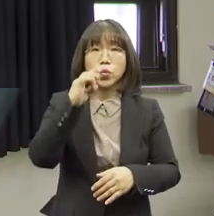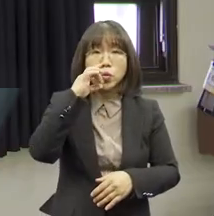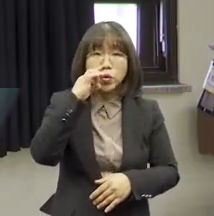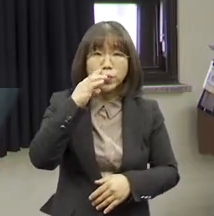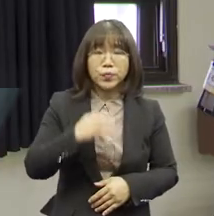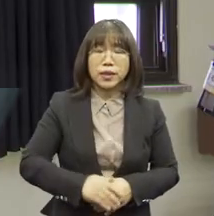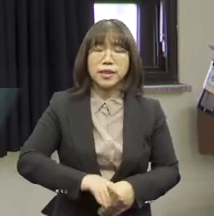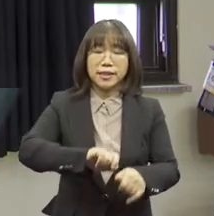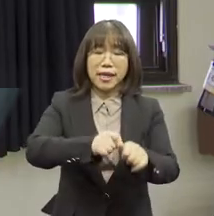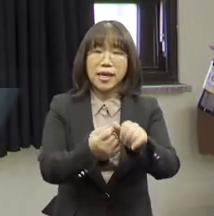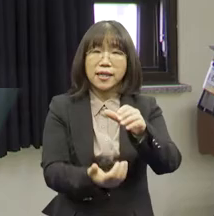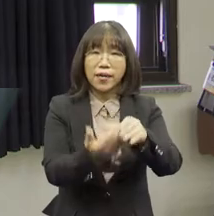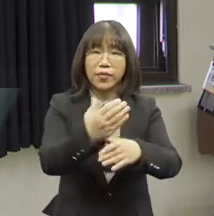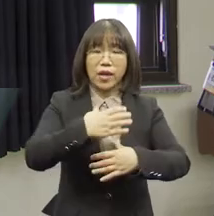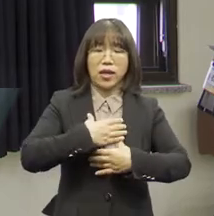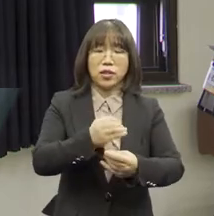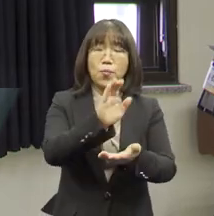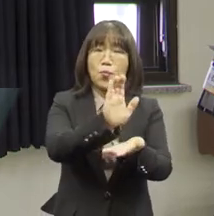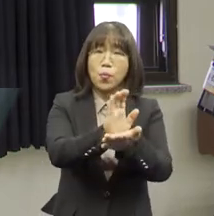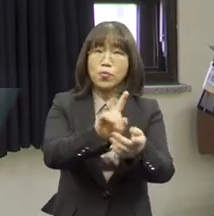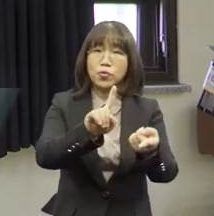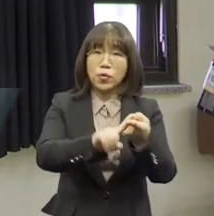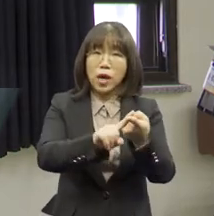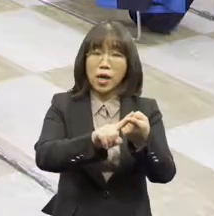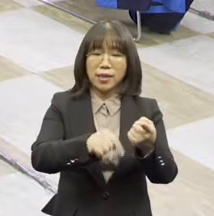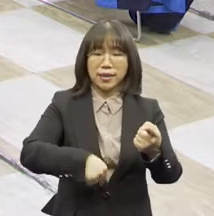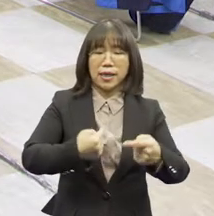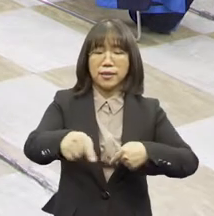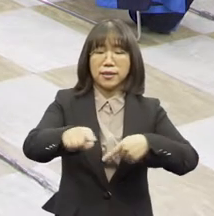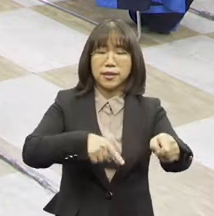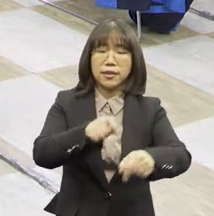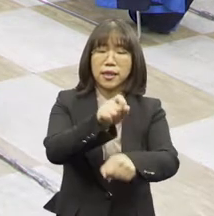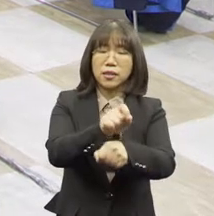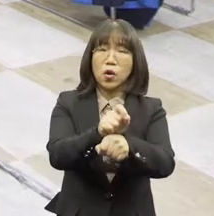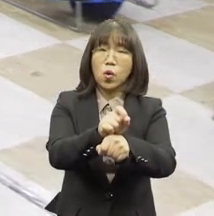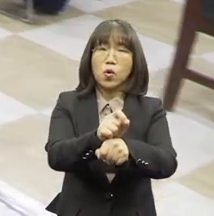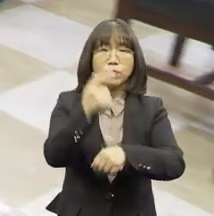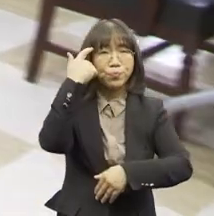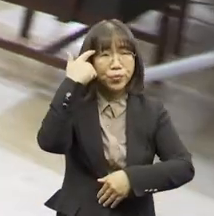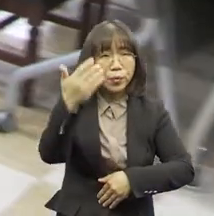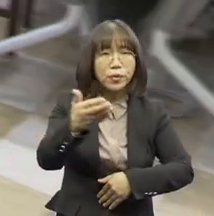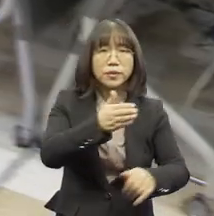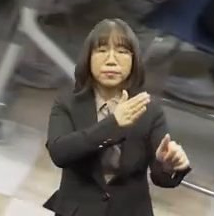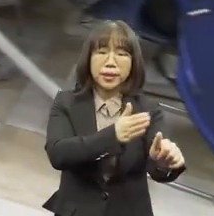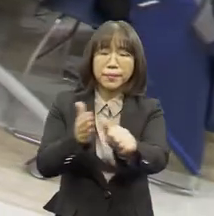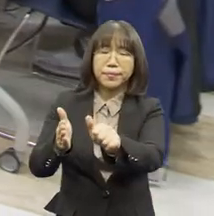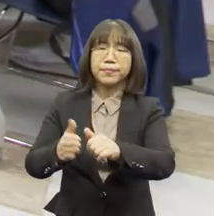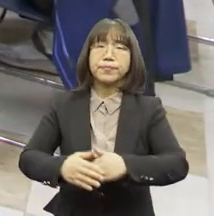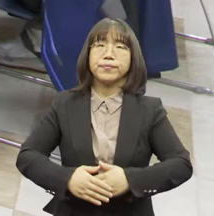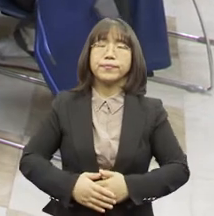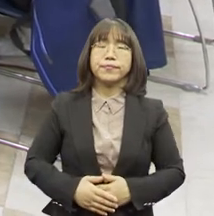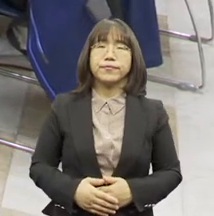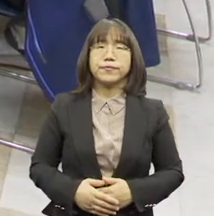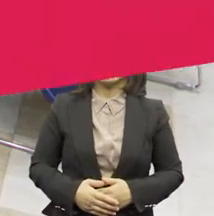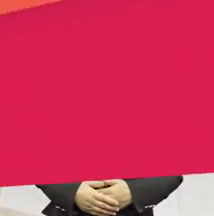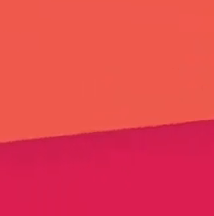강서고 재난안전대책본부 또는 강서구청 자치행정과 로 문의하면 됩니다